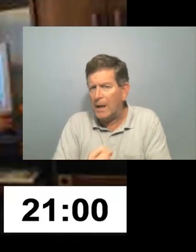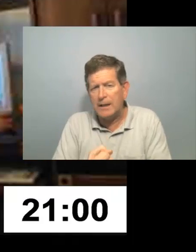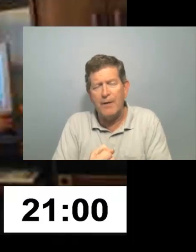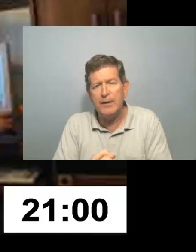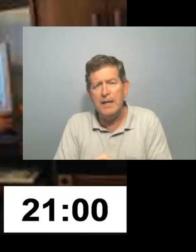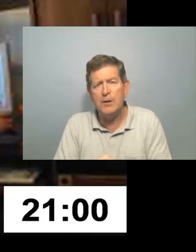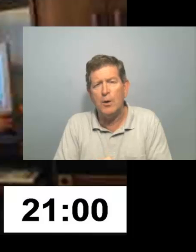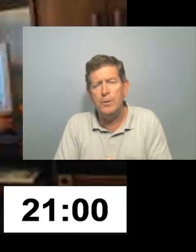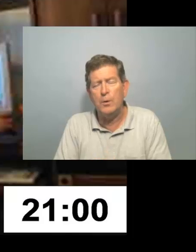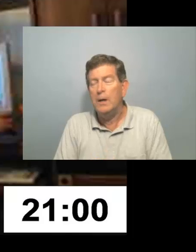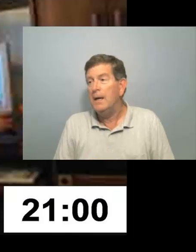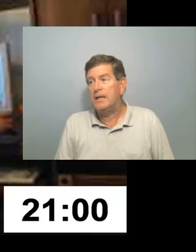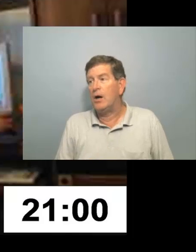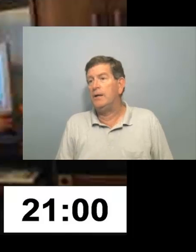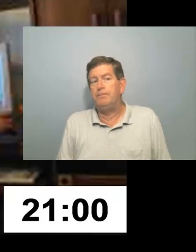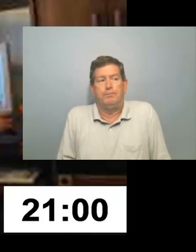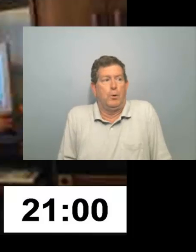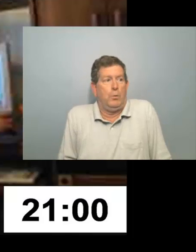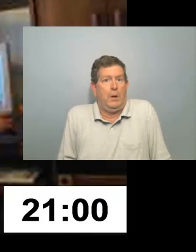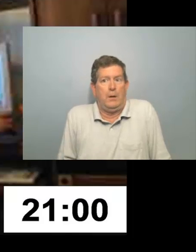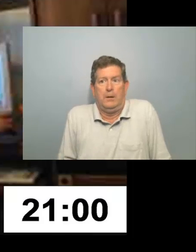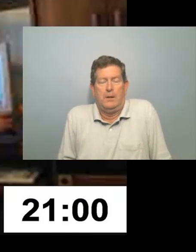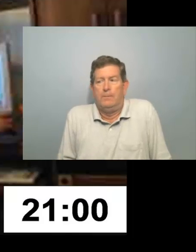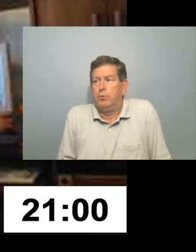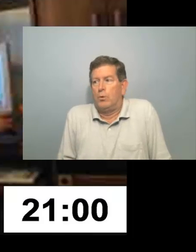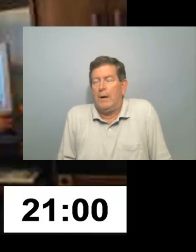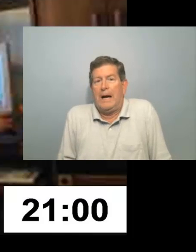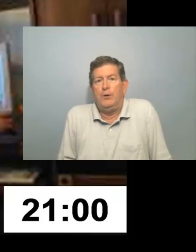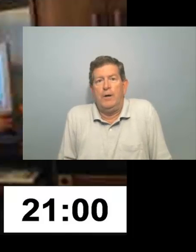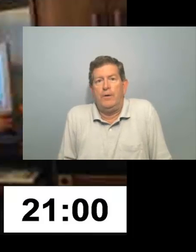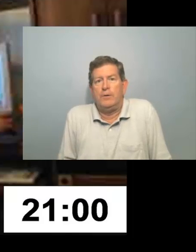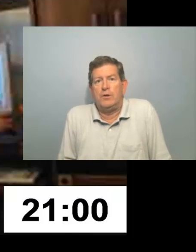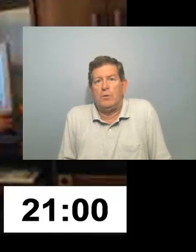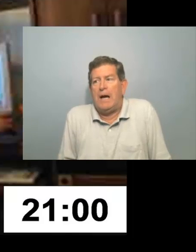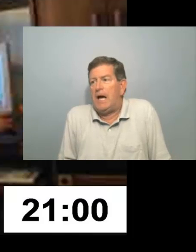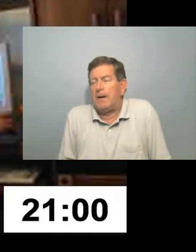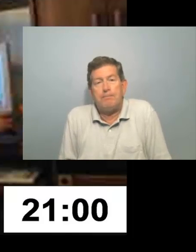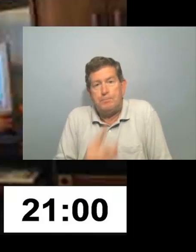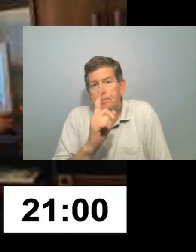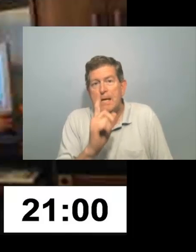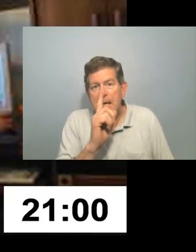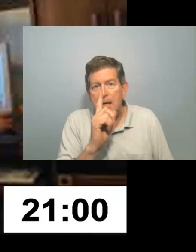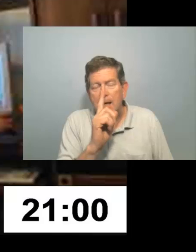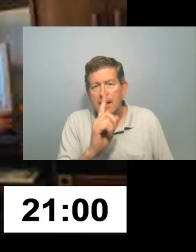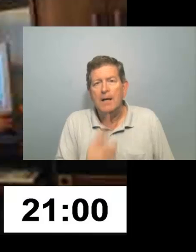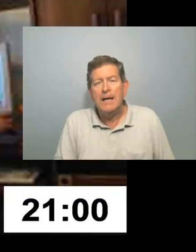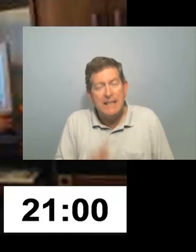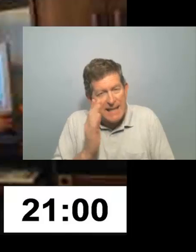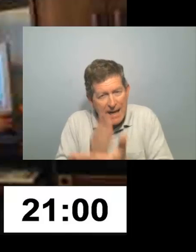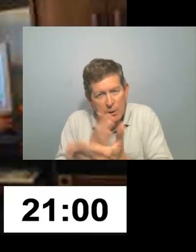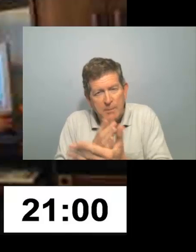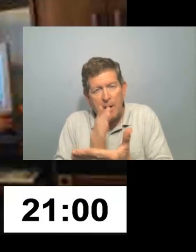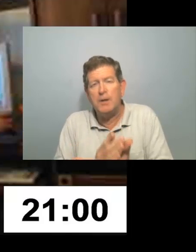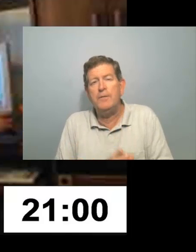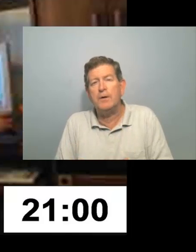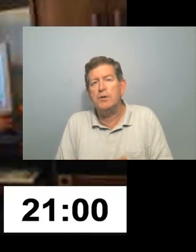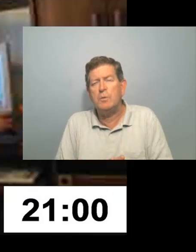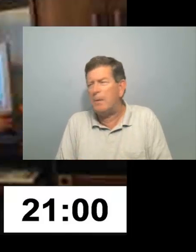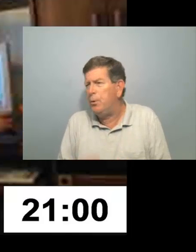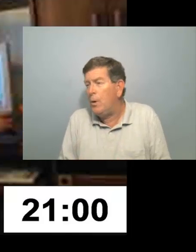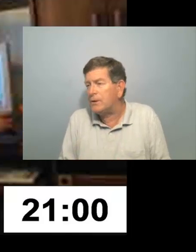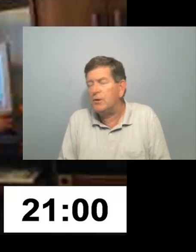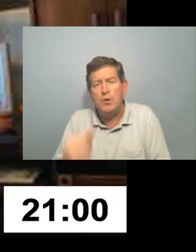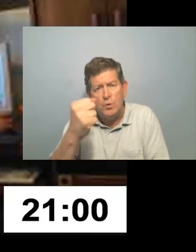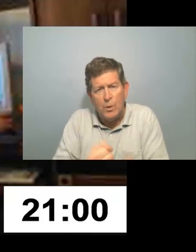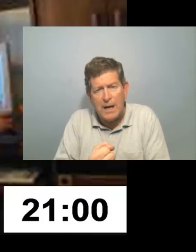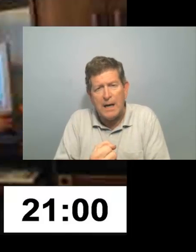Je dois travailler dans le bureau. Et Carole dit, pourquoi? Pourquoi à 9h du soir? Pile, exactement à 9h du